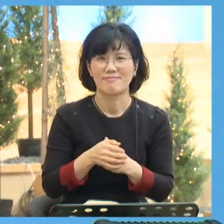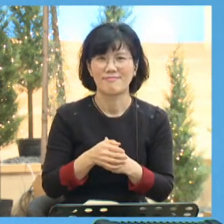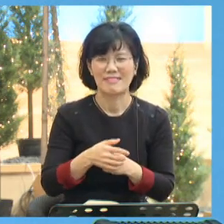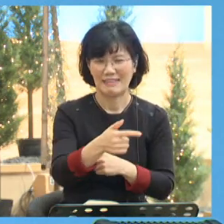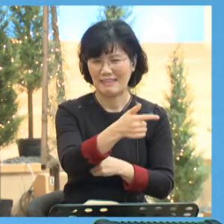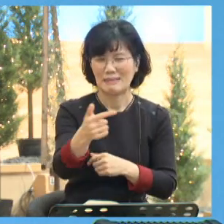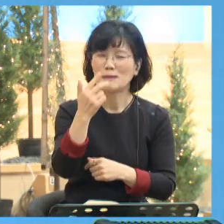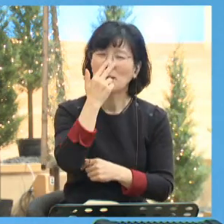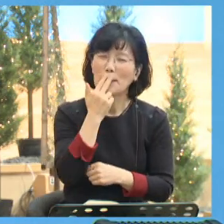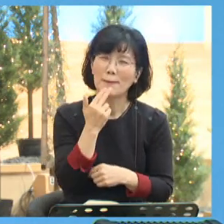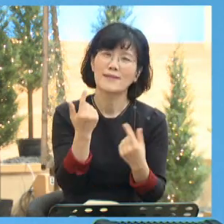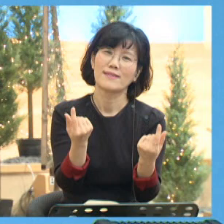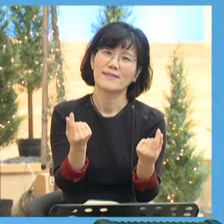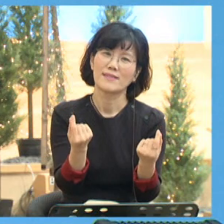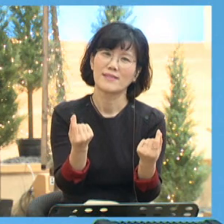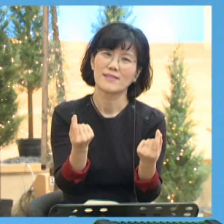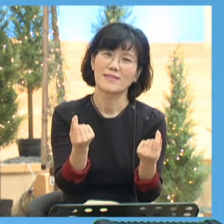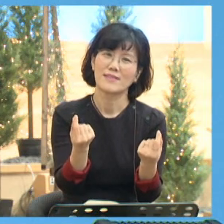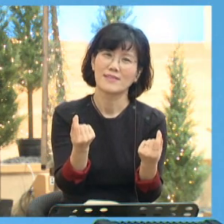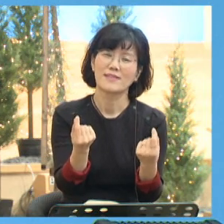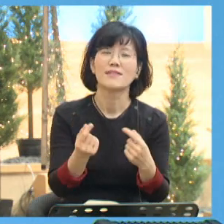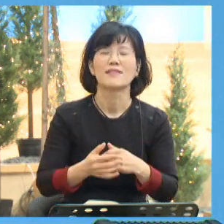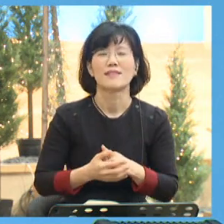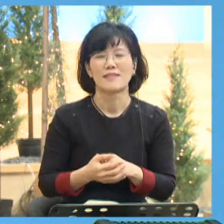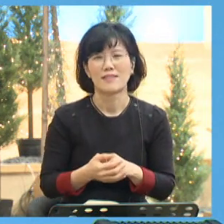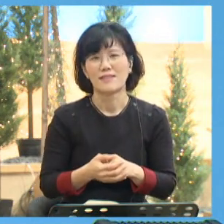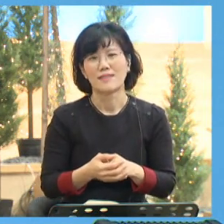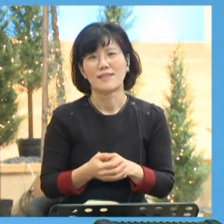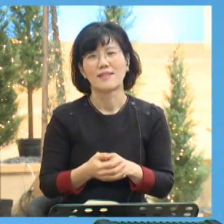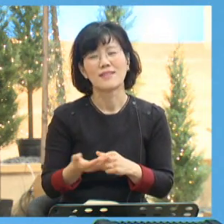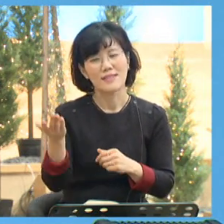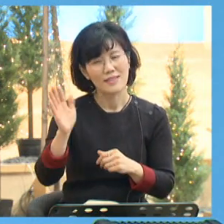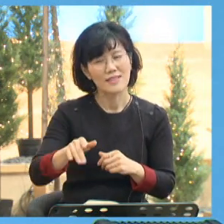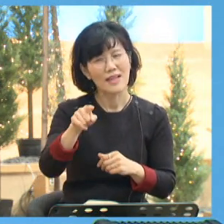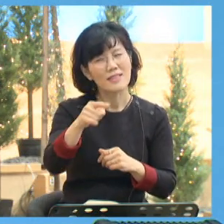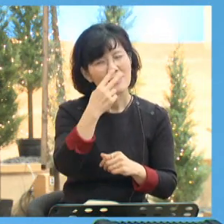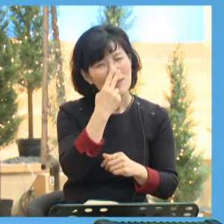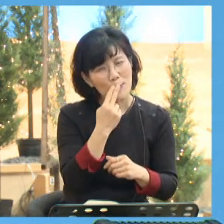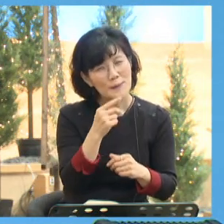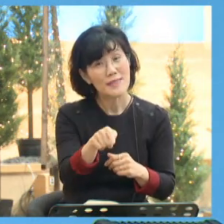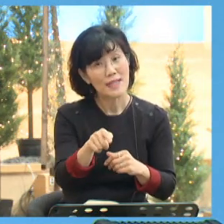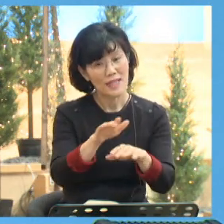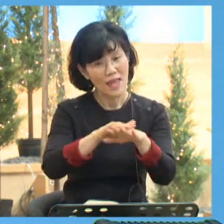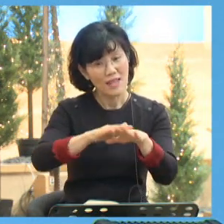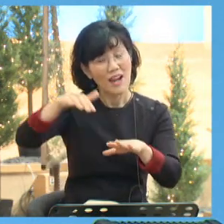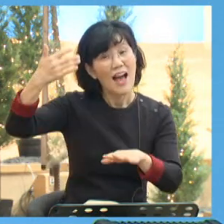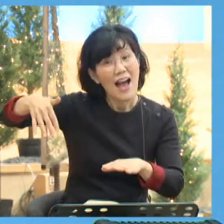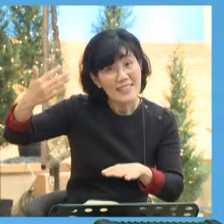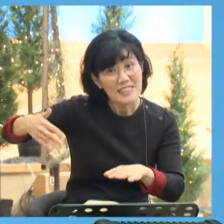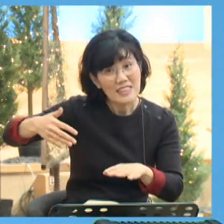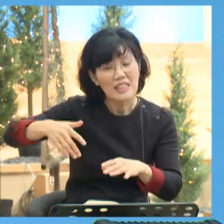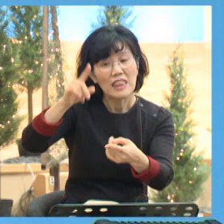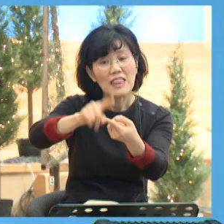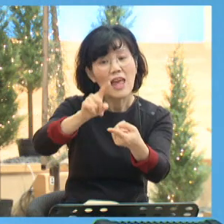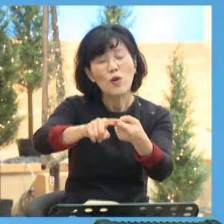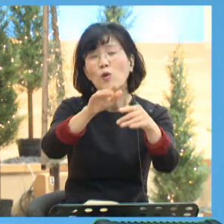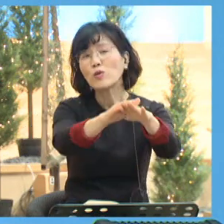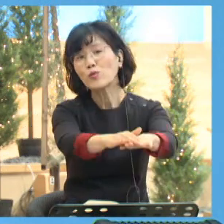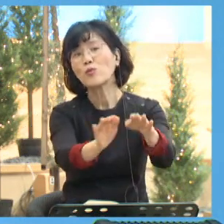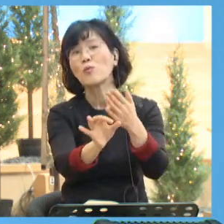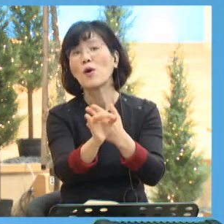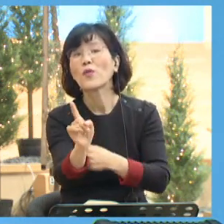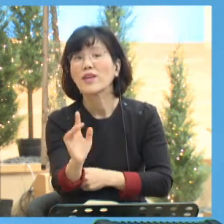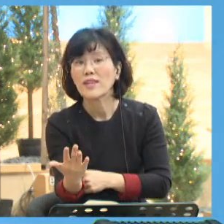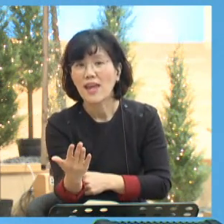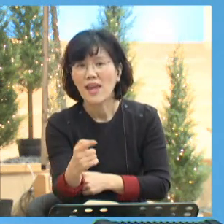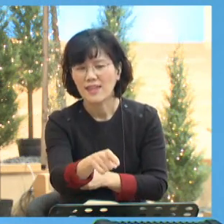아주 유치 그쵸 그러나 그 유치한 것들이 해결되지 않고 그대로 있음 어떻게 된다는